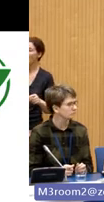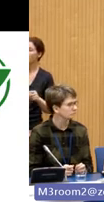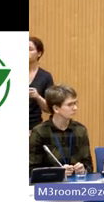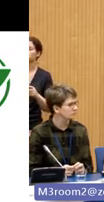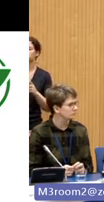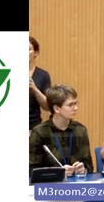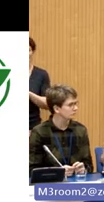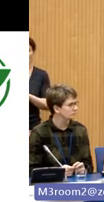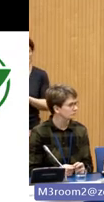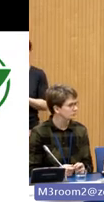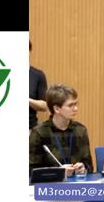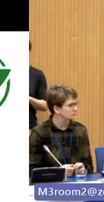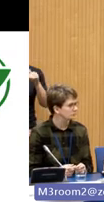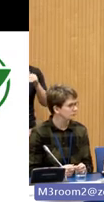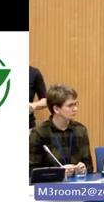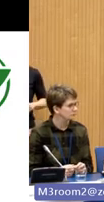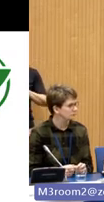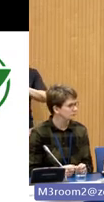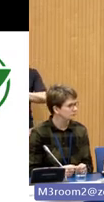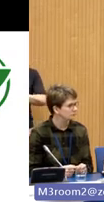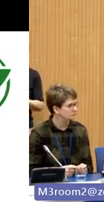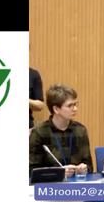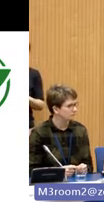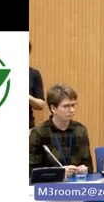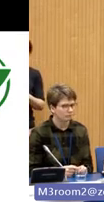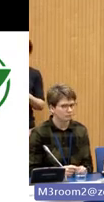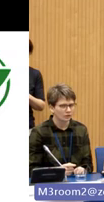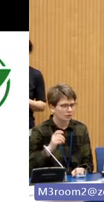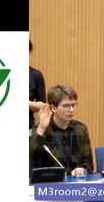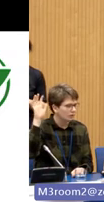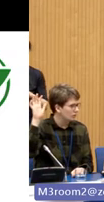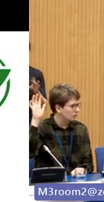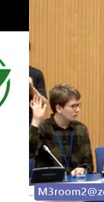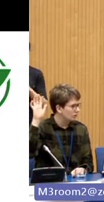Veranstaltungen oder sind es Veranstaltungen, die Teil der Studienpläne der Studierenden sind?